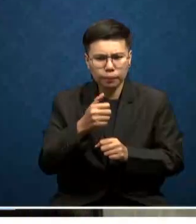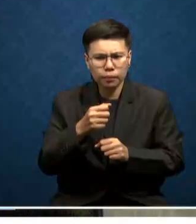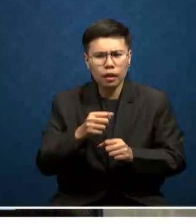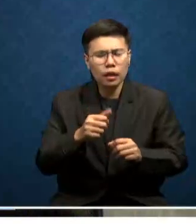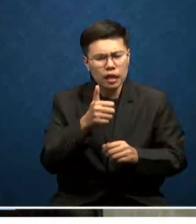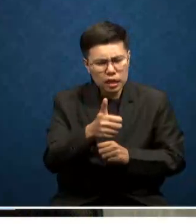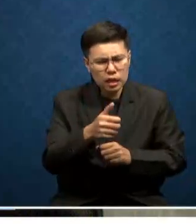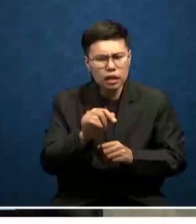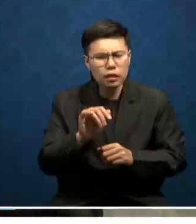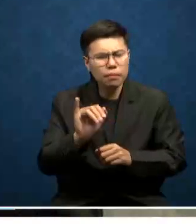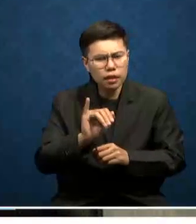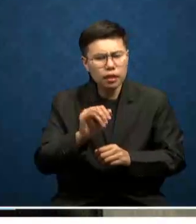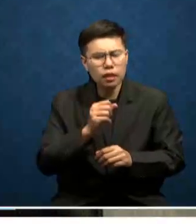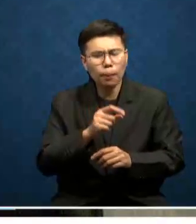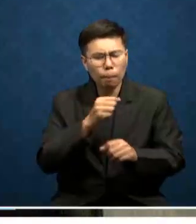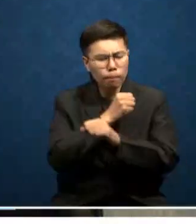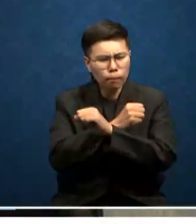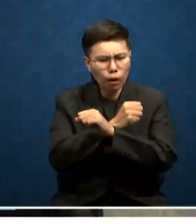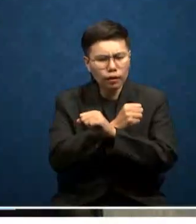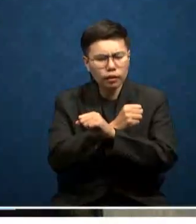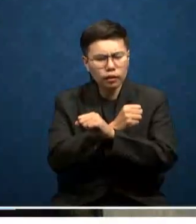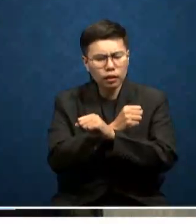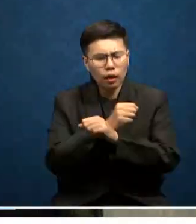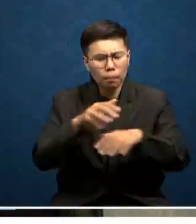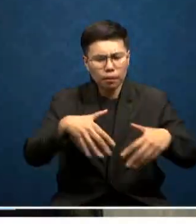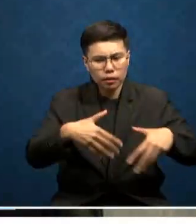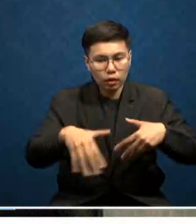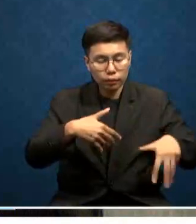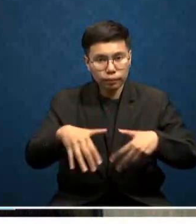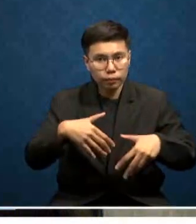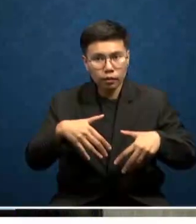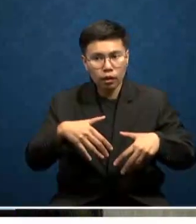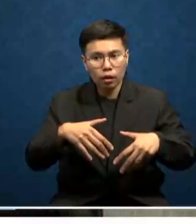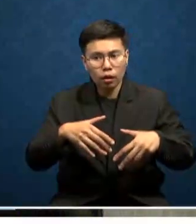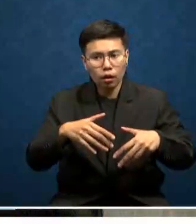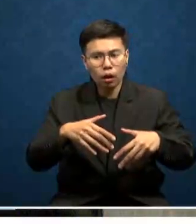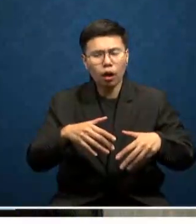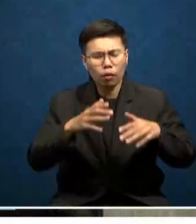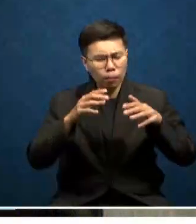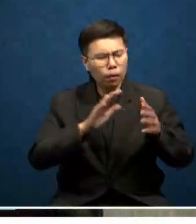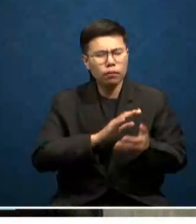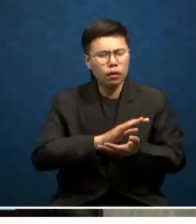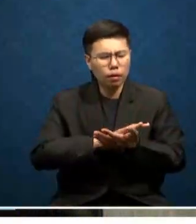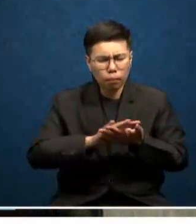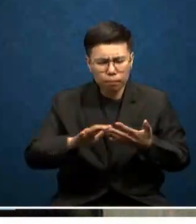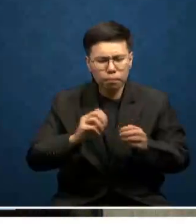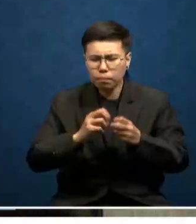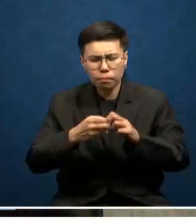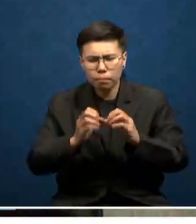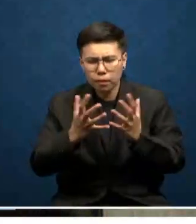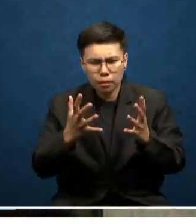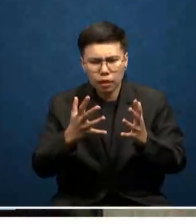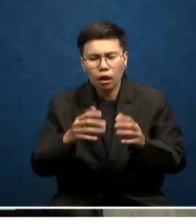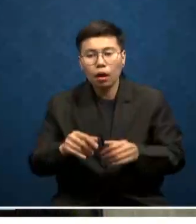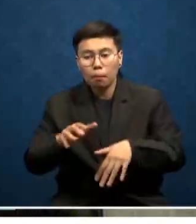ราะเหตุใดเพราะว่าป้องกันไม่ให้ทั้งประชาชนผู้บริสุทธิ์หรือประชาชนซึ่งแม้จะเป็นผู้กระทำ